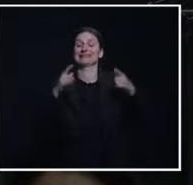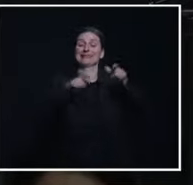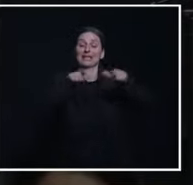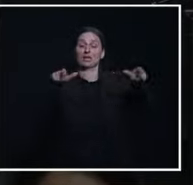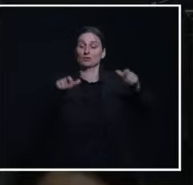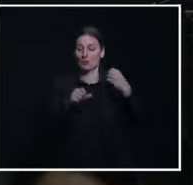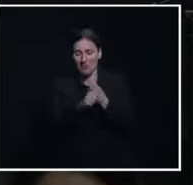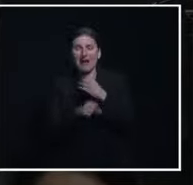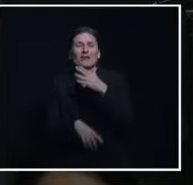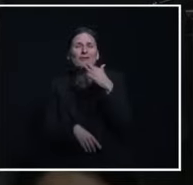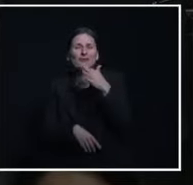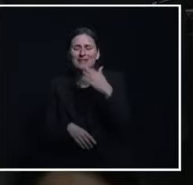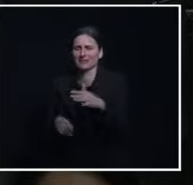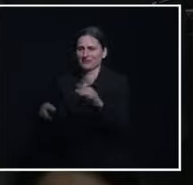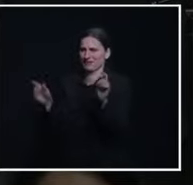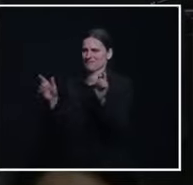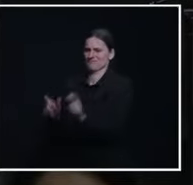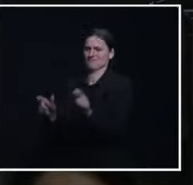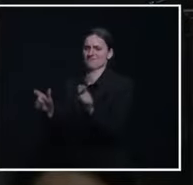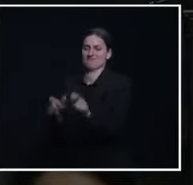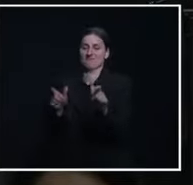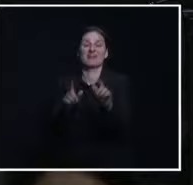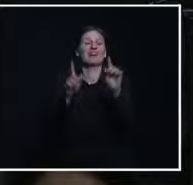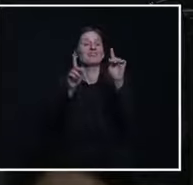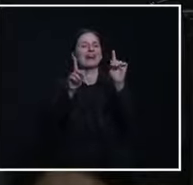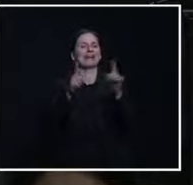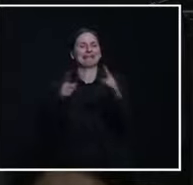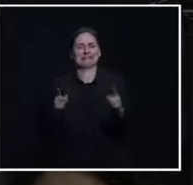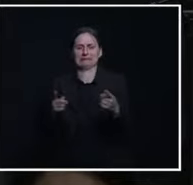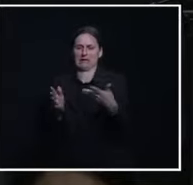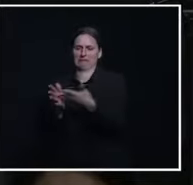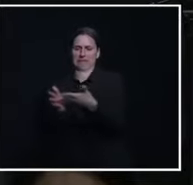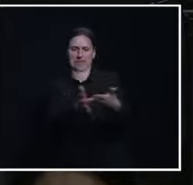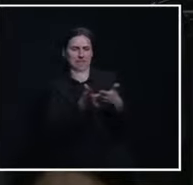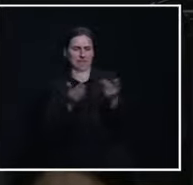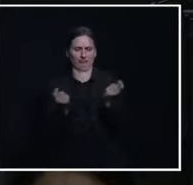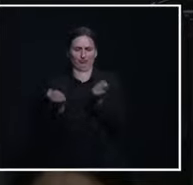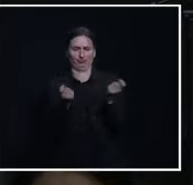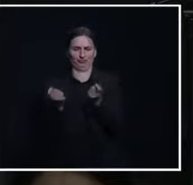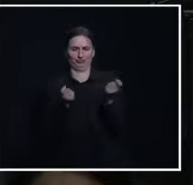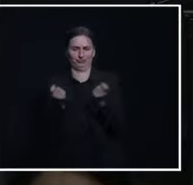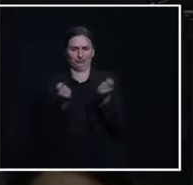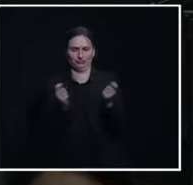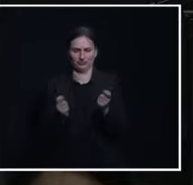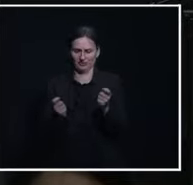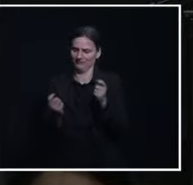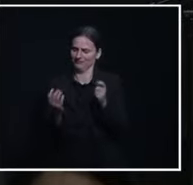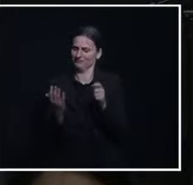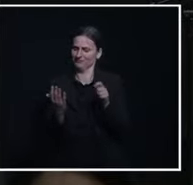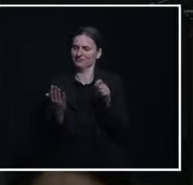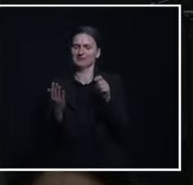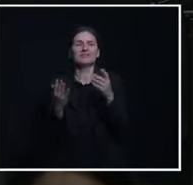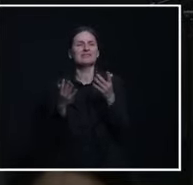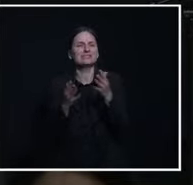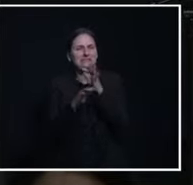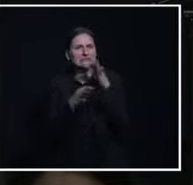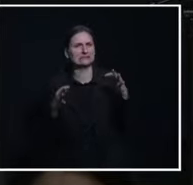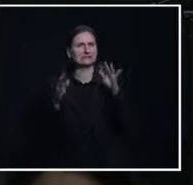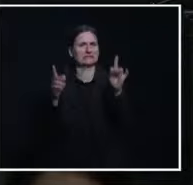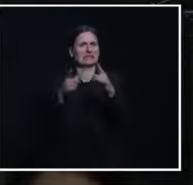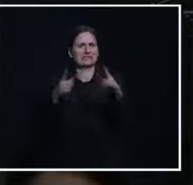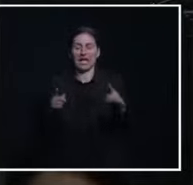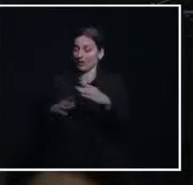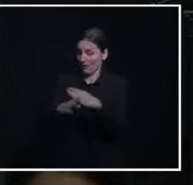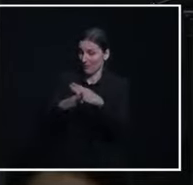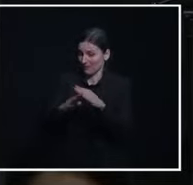eine ganze Menge, um das zu unterbinden, den Gesang zu kontrollieren, die Art der Komposition zu regulieren oder den Gesang gar